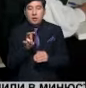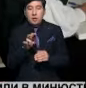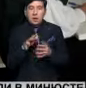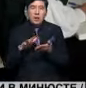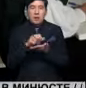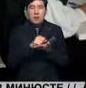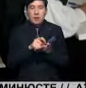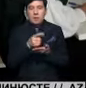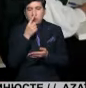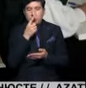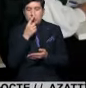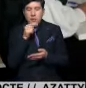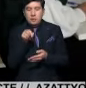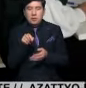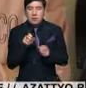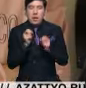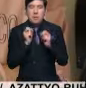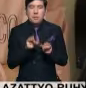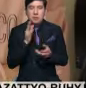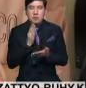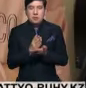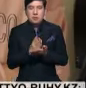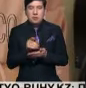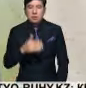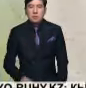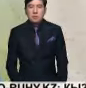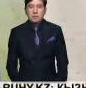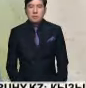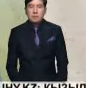разрушения. Жить в нем становится небезопасно, признается женщина.